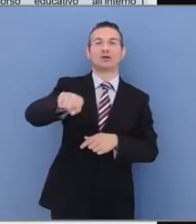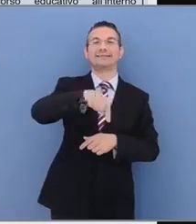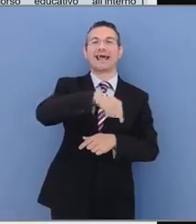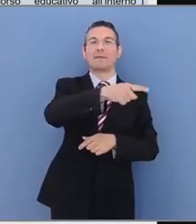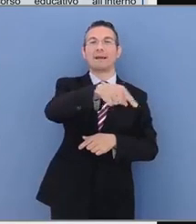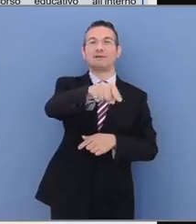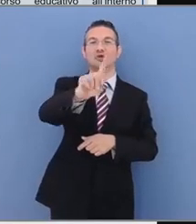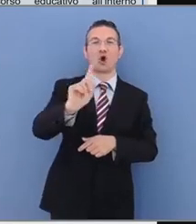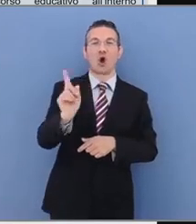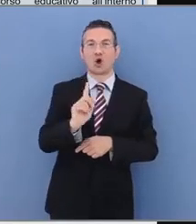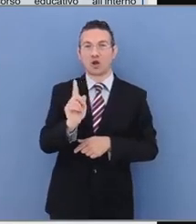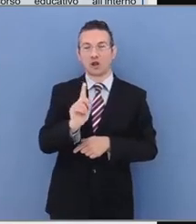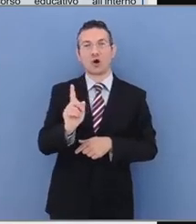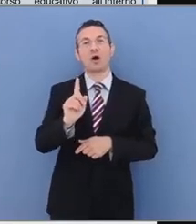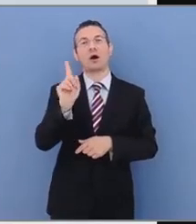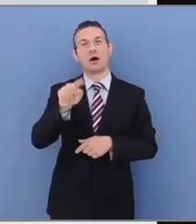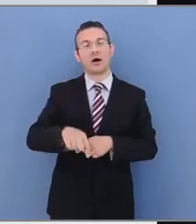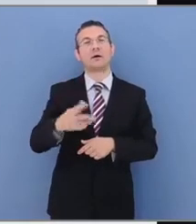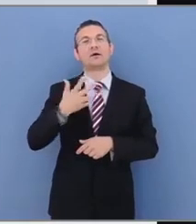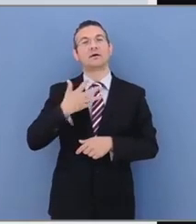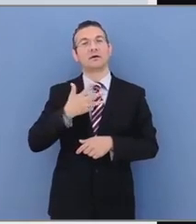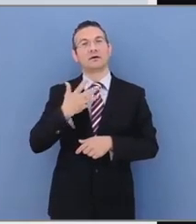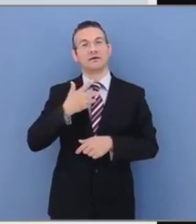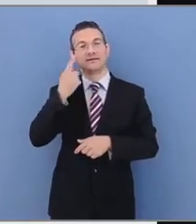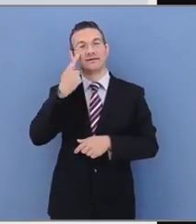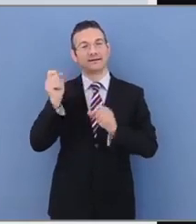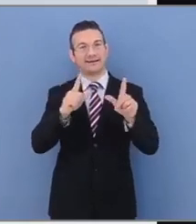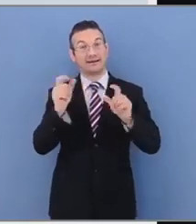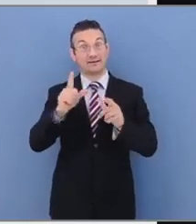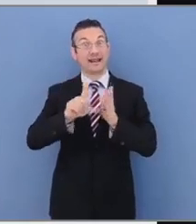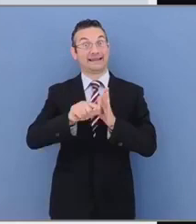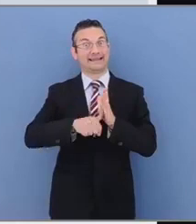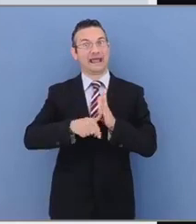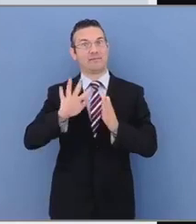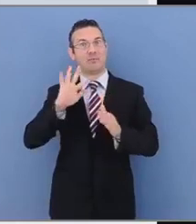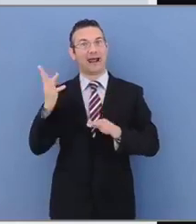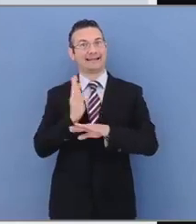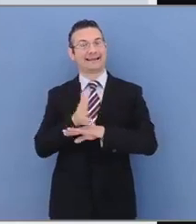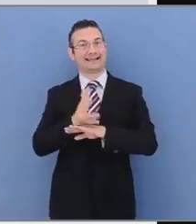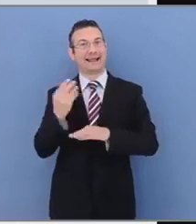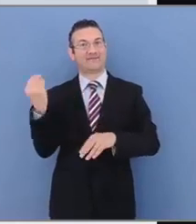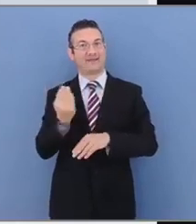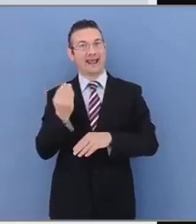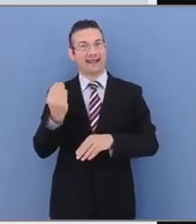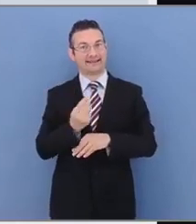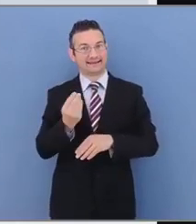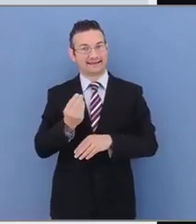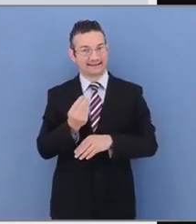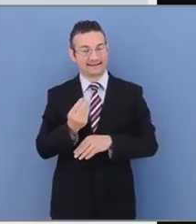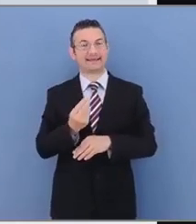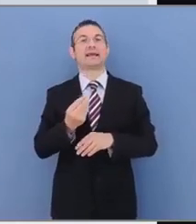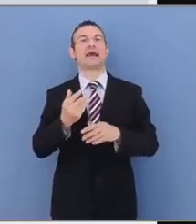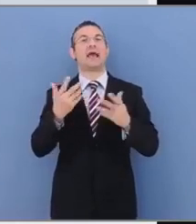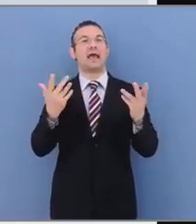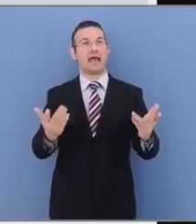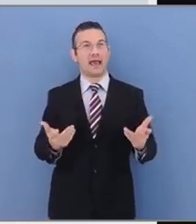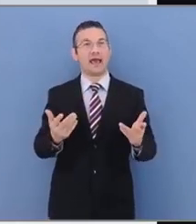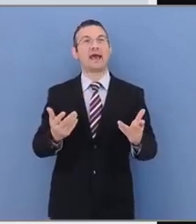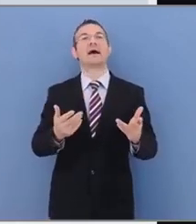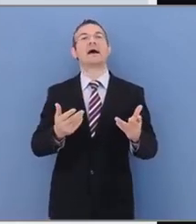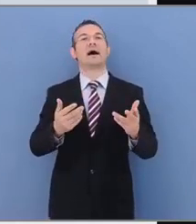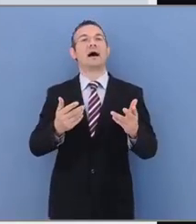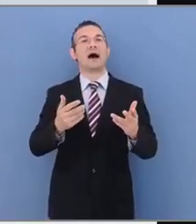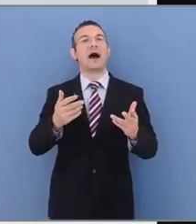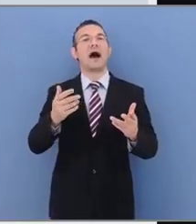prossima, se no rubiamo troppo tempo agli altri interventi. E che cosa farà Ater? Cercherà di fare tutte